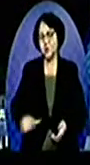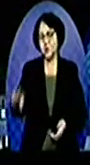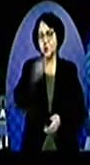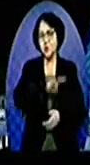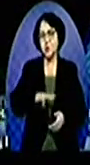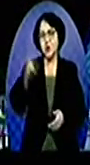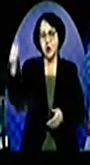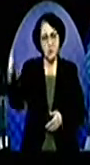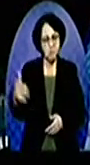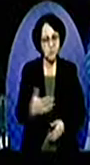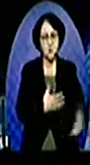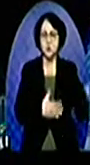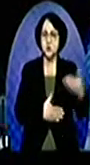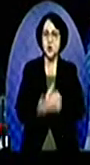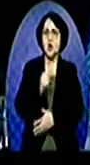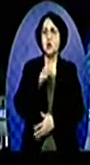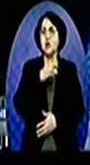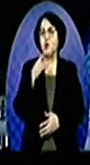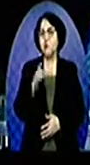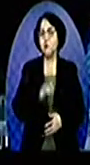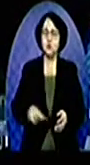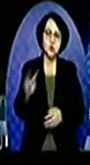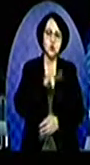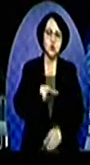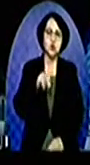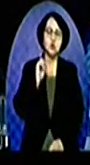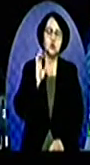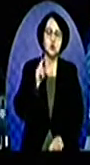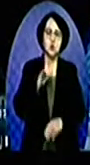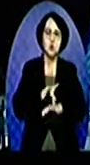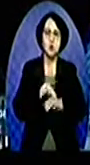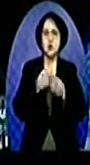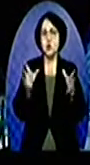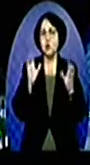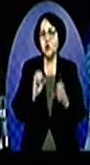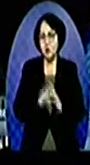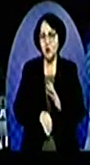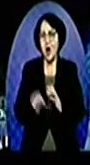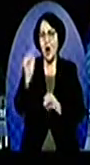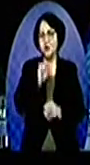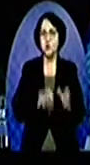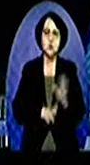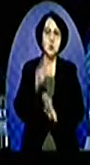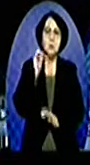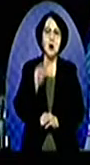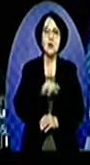өнгөрүүлэх ачаа тээврийн бүс нутгийн логистикийн төвийн нээлтэнд оролцлоо. Уг төслийг Азийн хөгжлийн банкны зээлээр хэрэгжүүлсэн